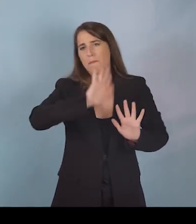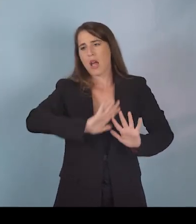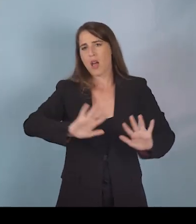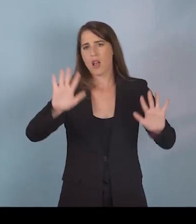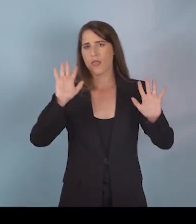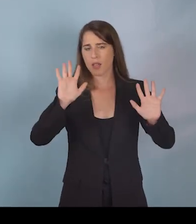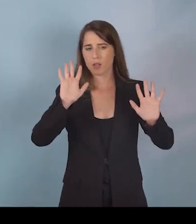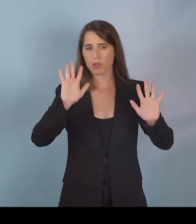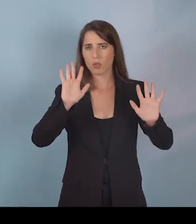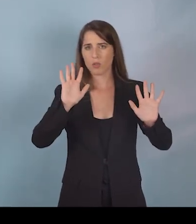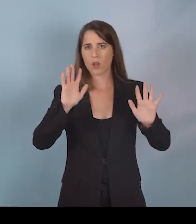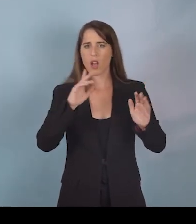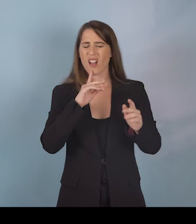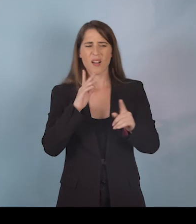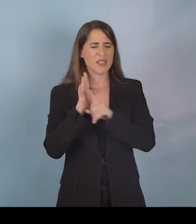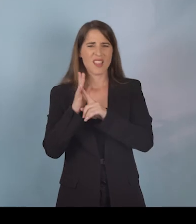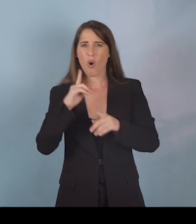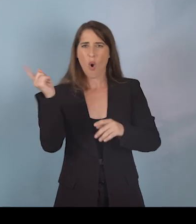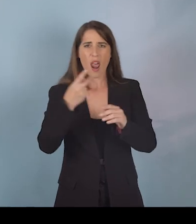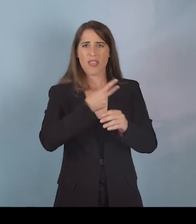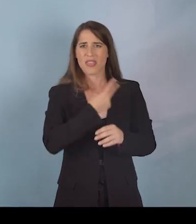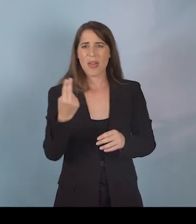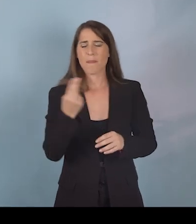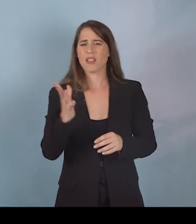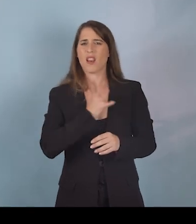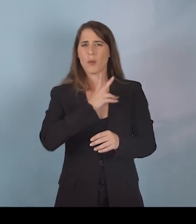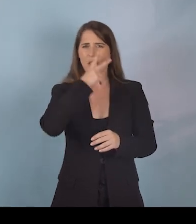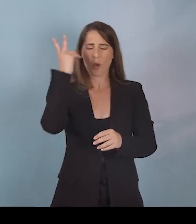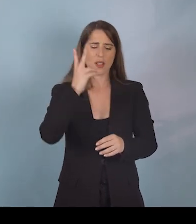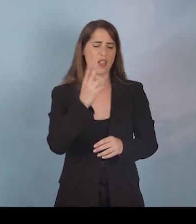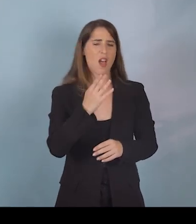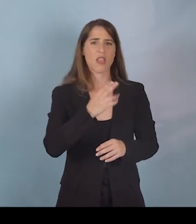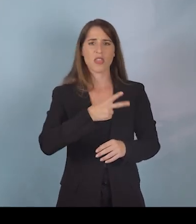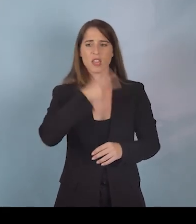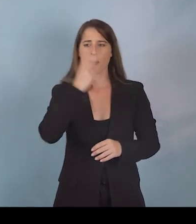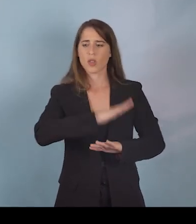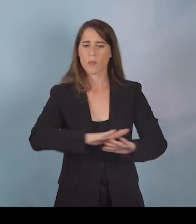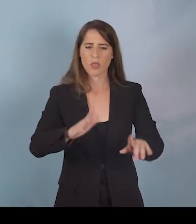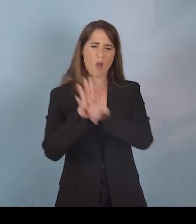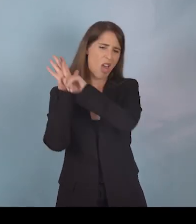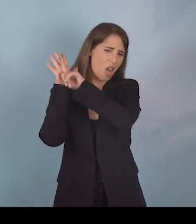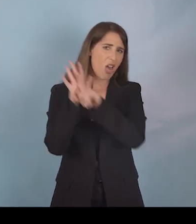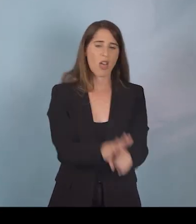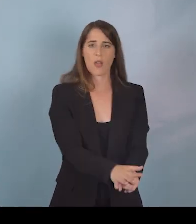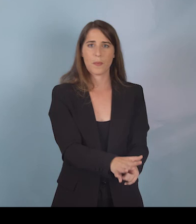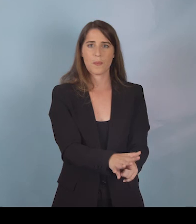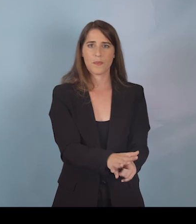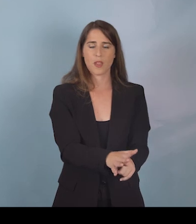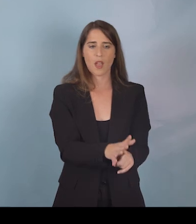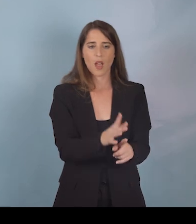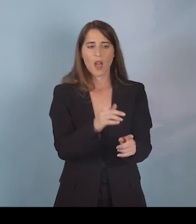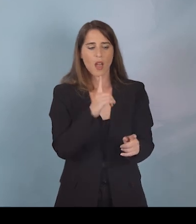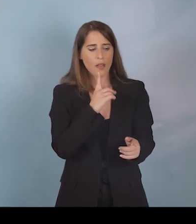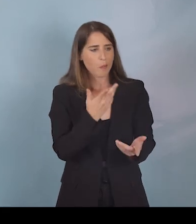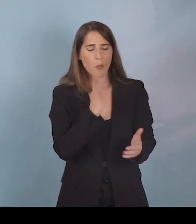με ρωτάτε ατομικά, το θεωρώ απαράδεκτο. Παραβιάζει βασικούς θεμελιώδεις κανόνες και του ΟΗΕ και της συμβάσεως για τα ανθρώπινα δικαιώματα και